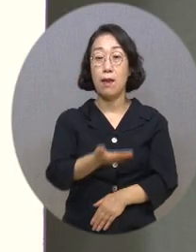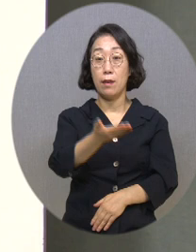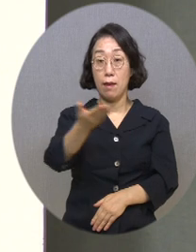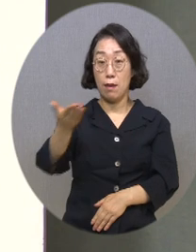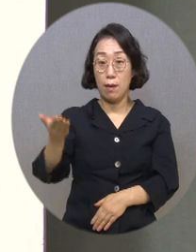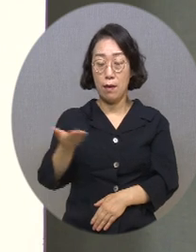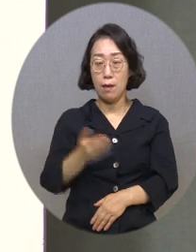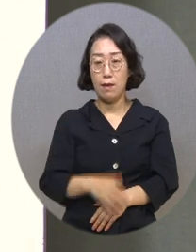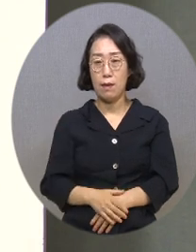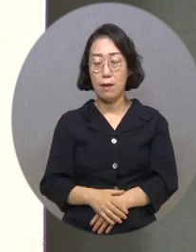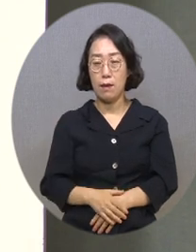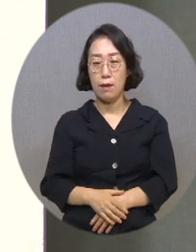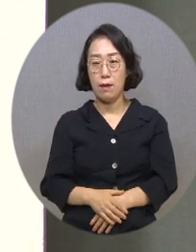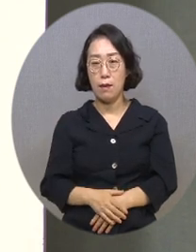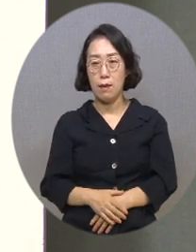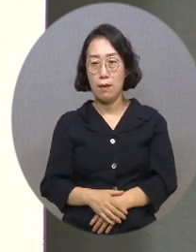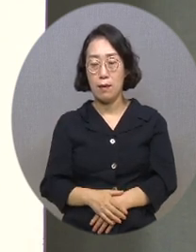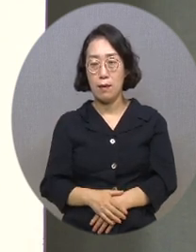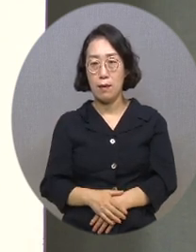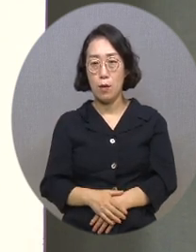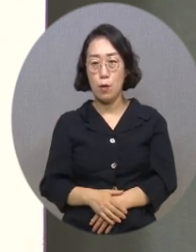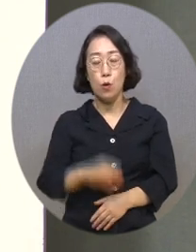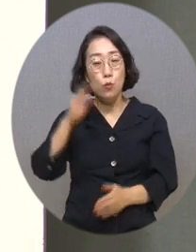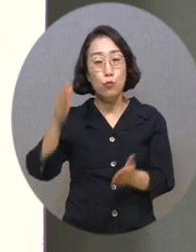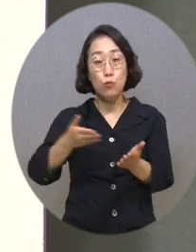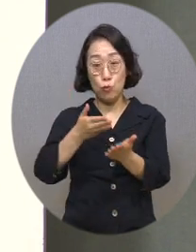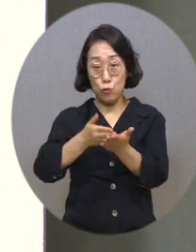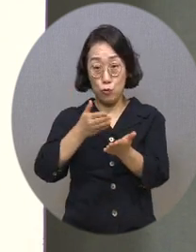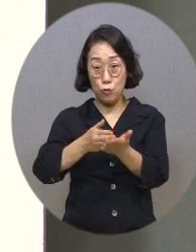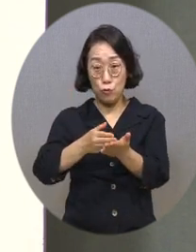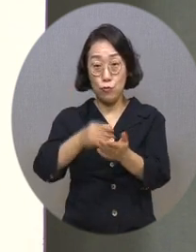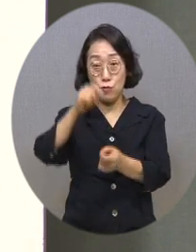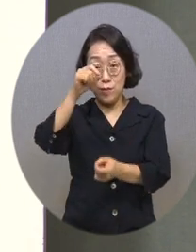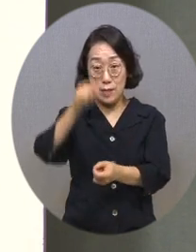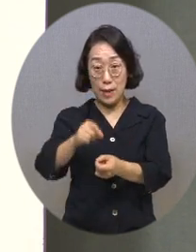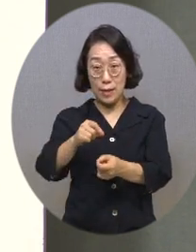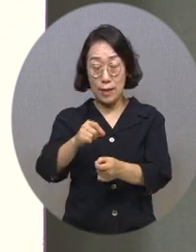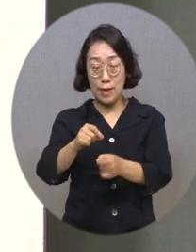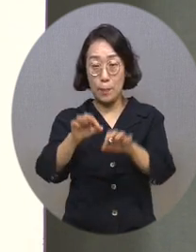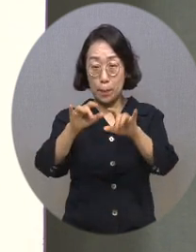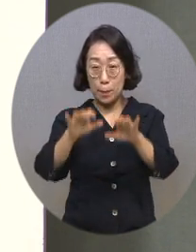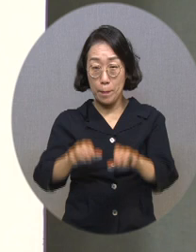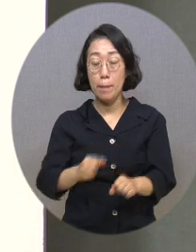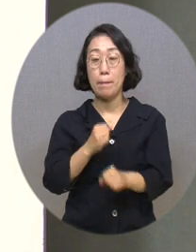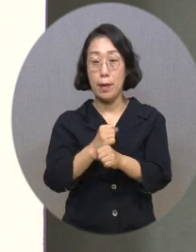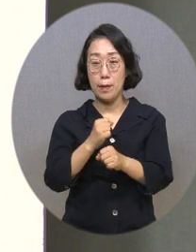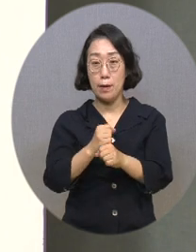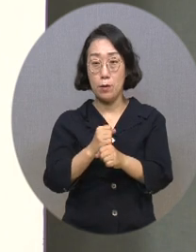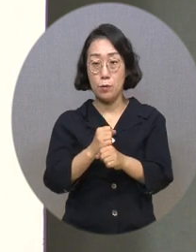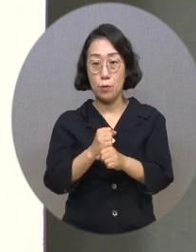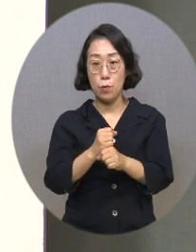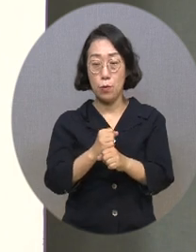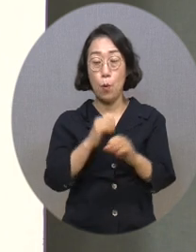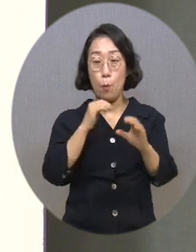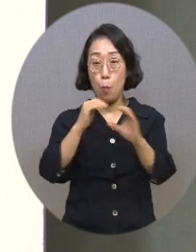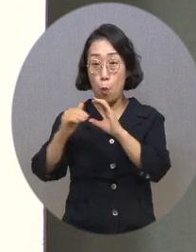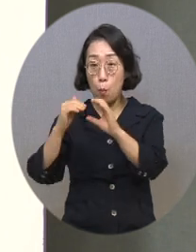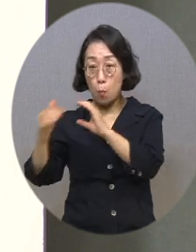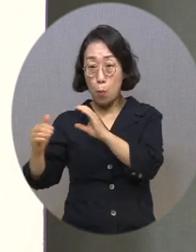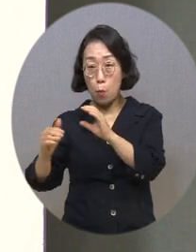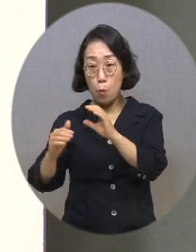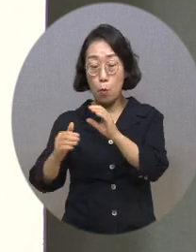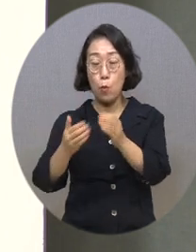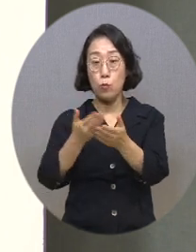분들에게 블로그 뉴스를 주로 잘 다듬어서 제공을 해주는 그런 이제